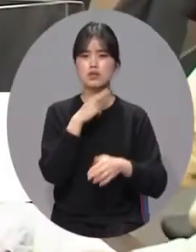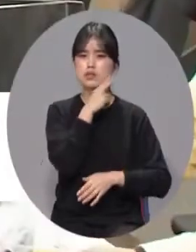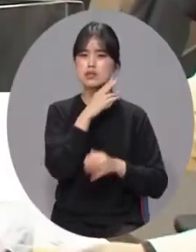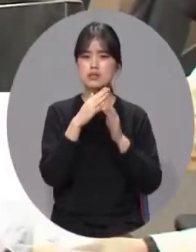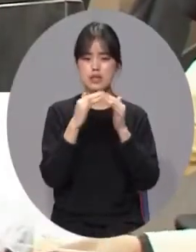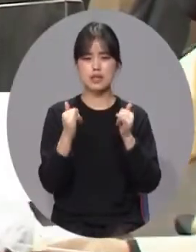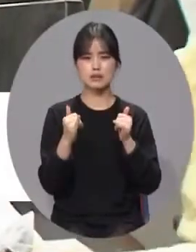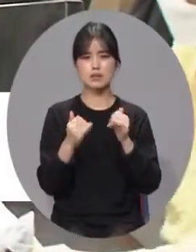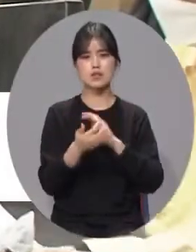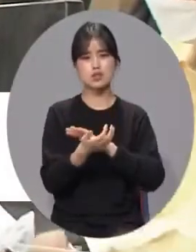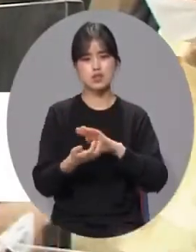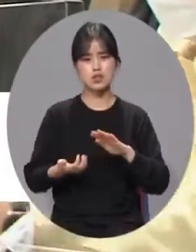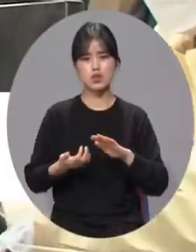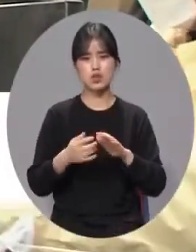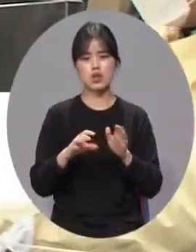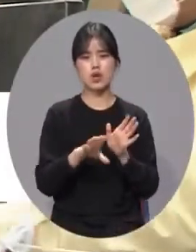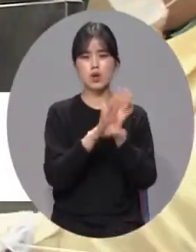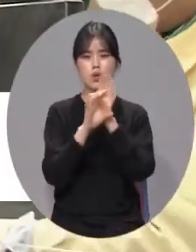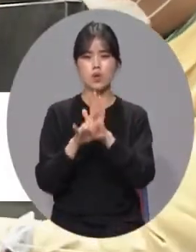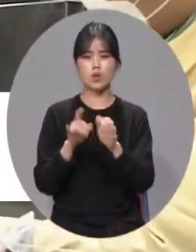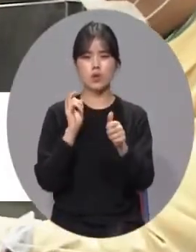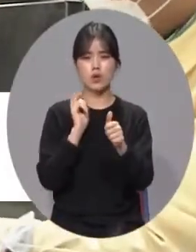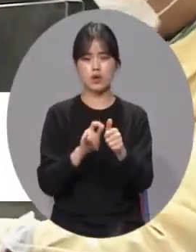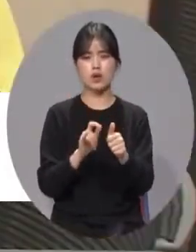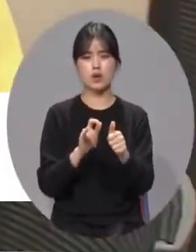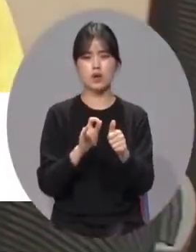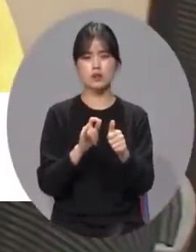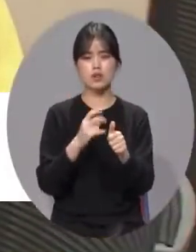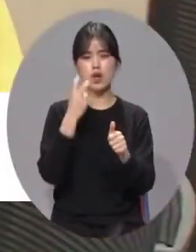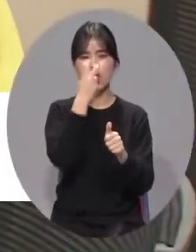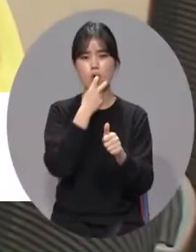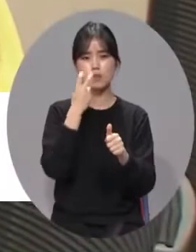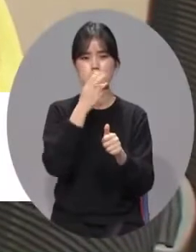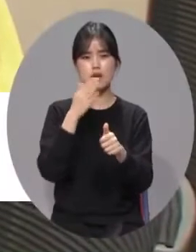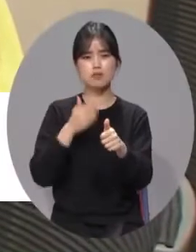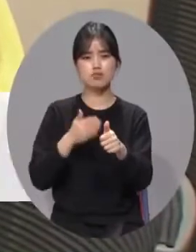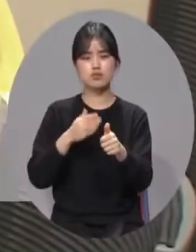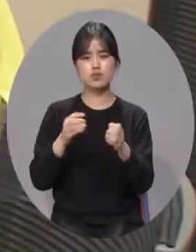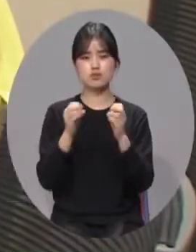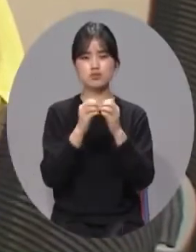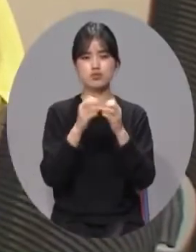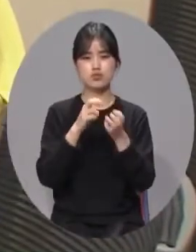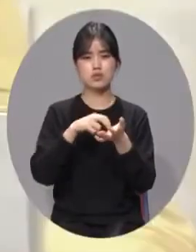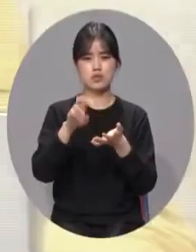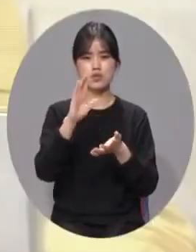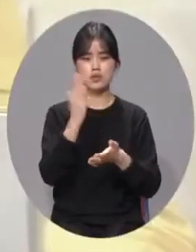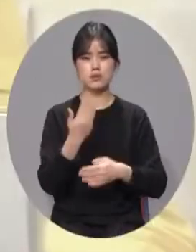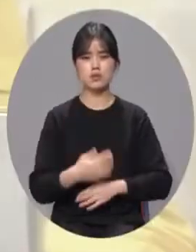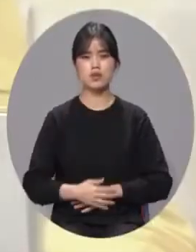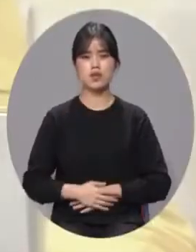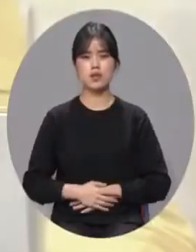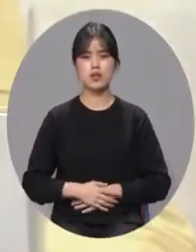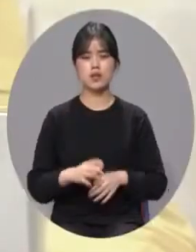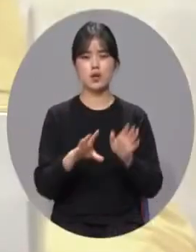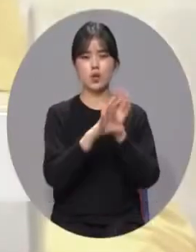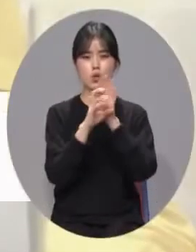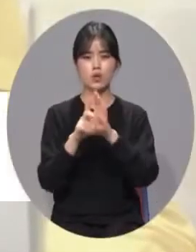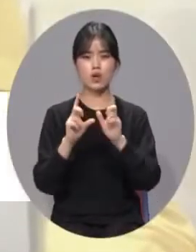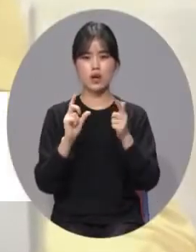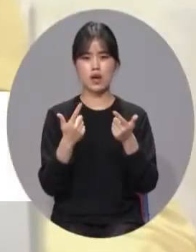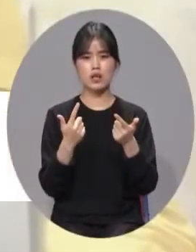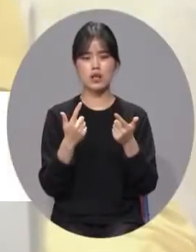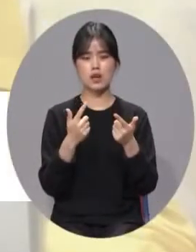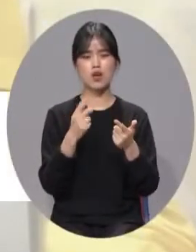처방 전에 코로나19 검사 권고 문구를 넣는 방안까지 검토되고 있습니다. 코로나가 아닐 거야.